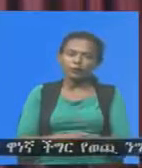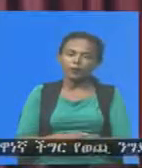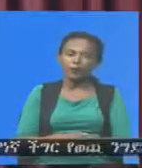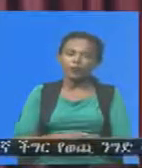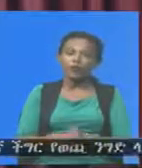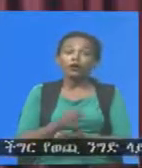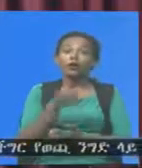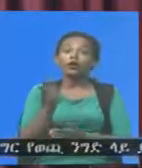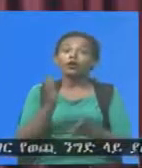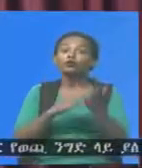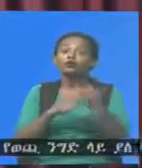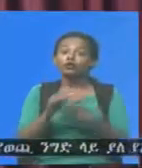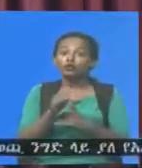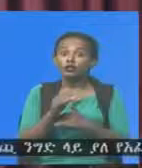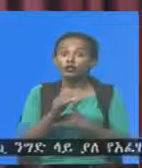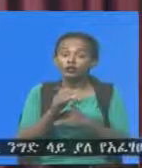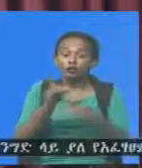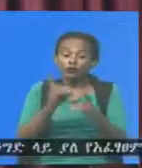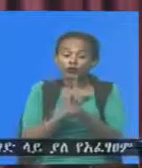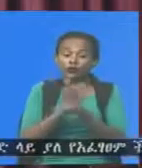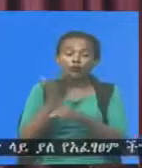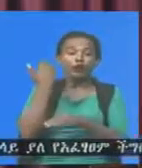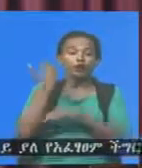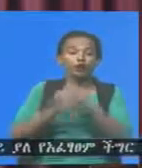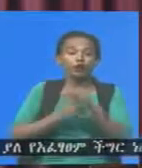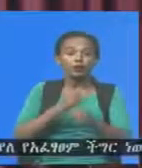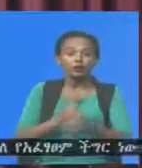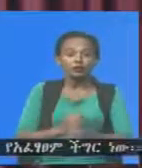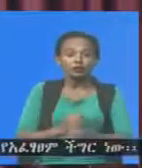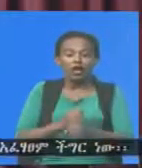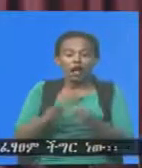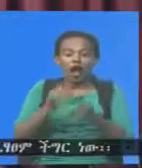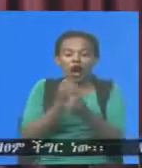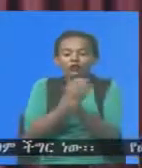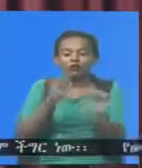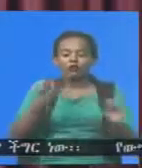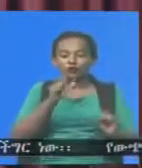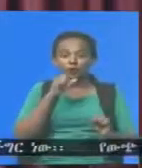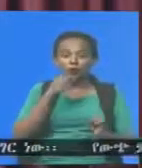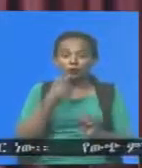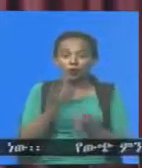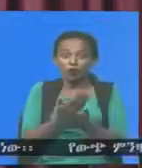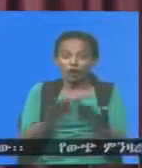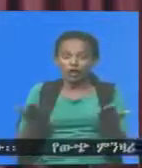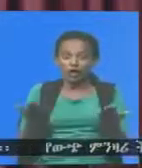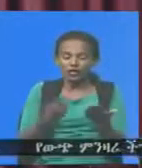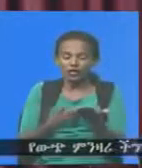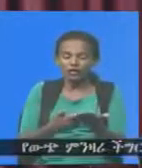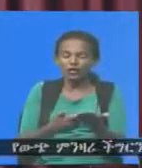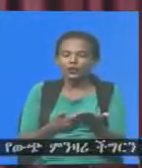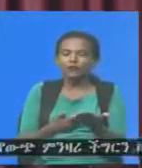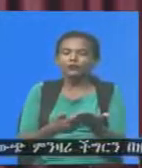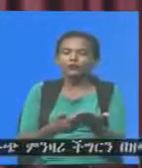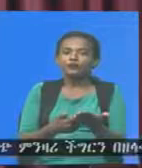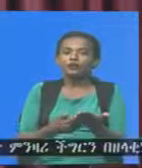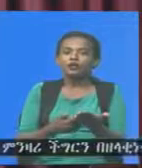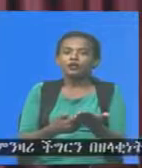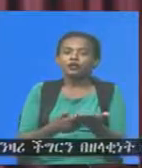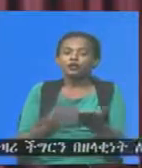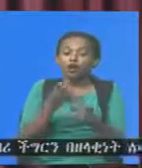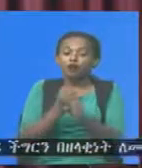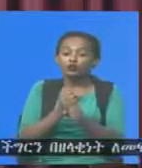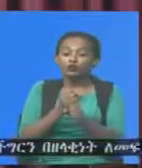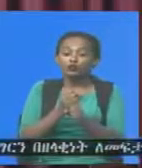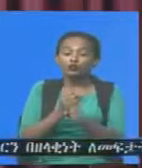ሌላው ችግር የፈጠሩ ባለፉት አመታት አልተፈቱም የሚለው ጉዳይ እንግዲህ በገፍ የተያዙ